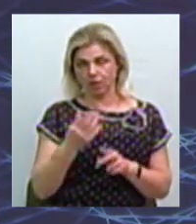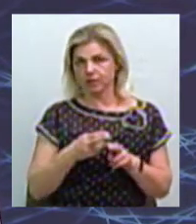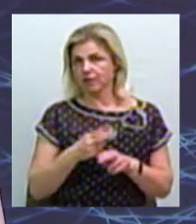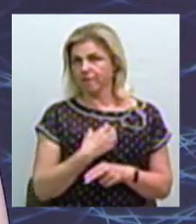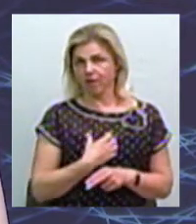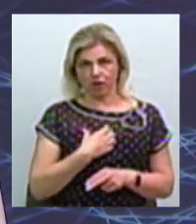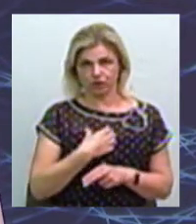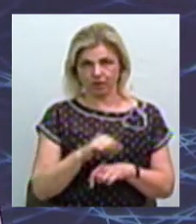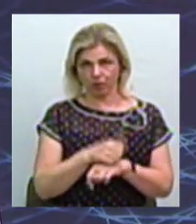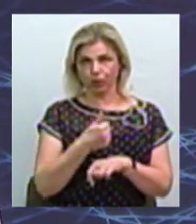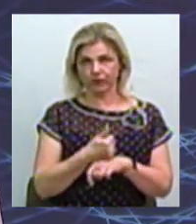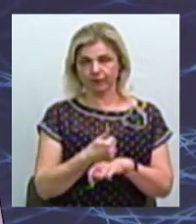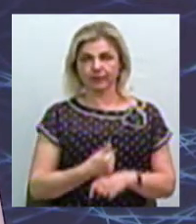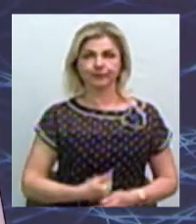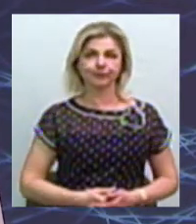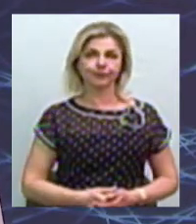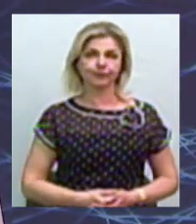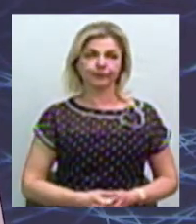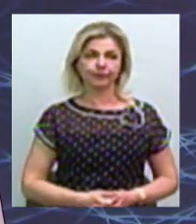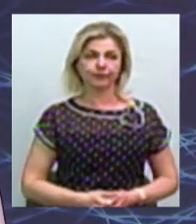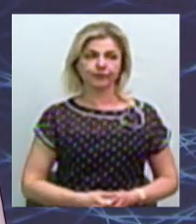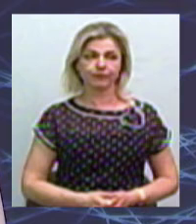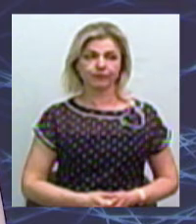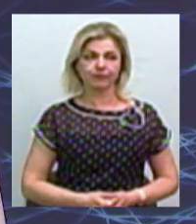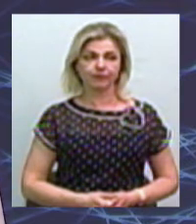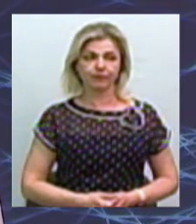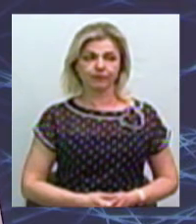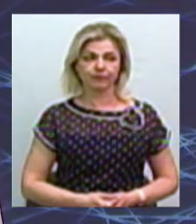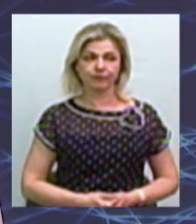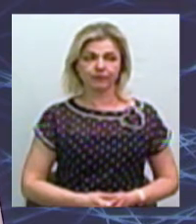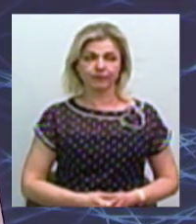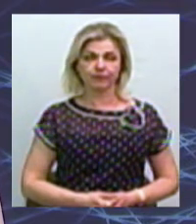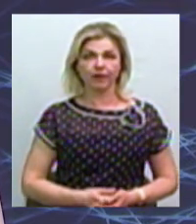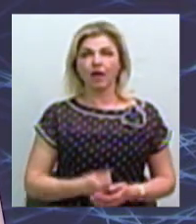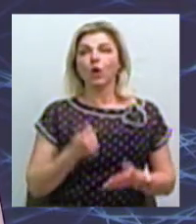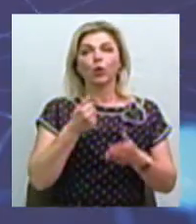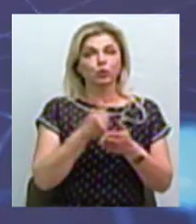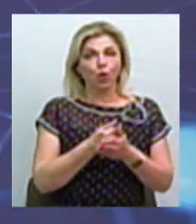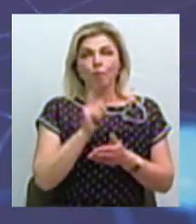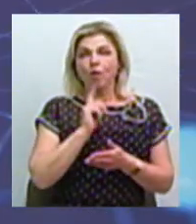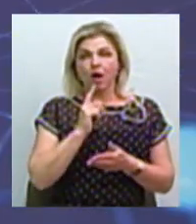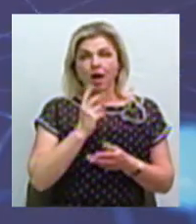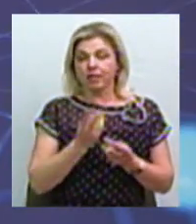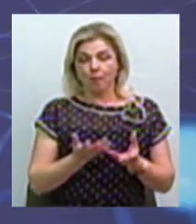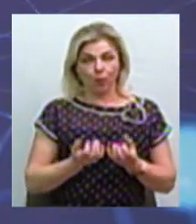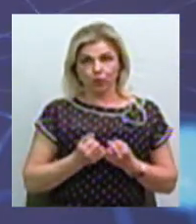дуже головним. Тобто до того, ніж прийде смс-повідомлення від